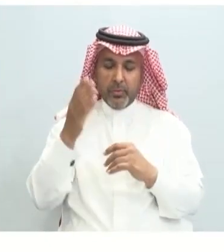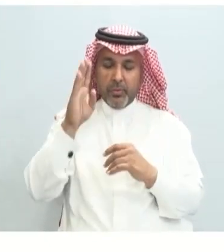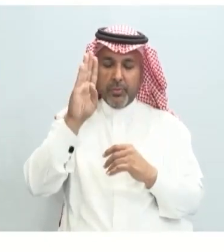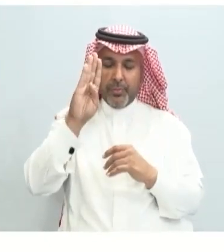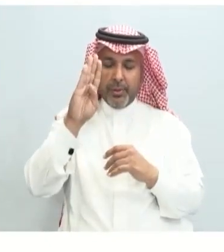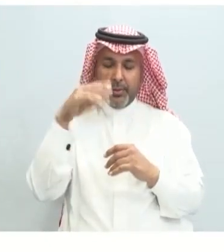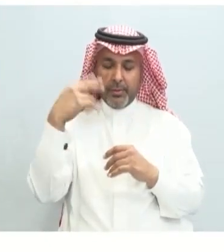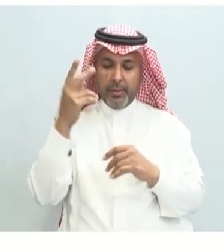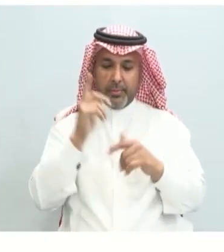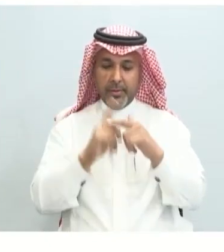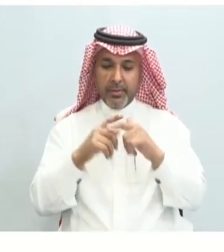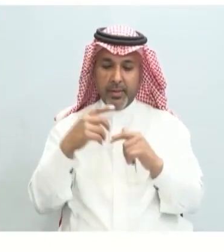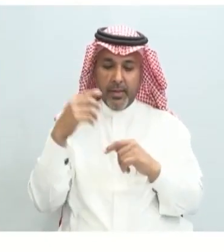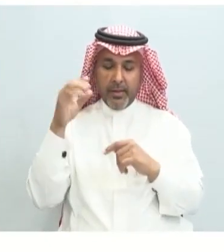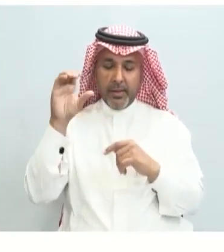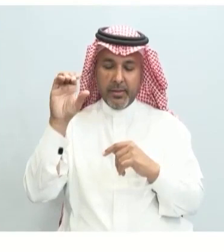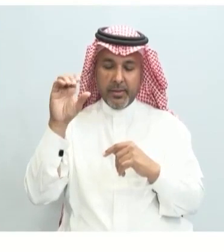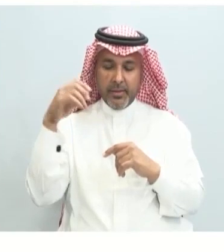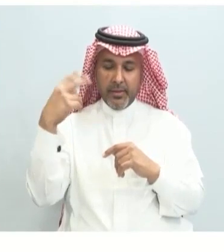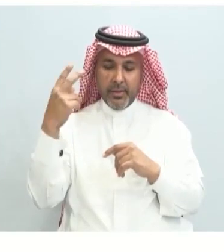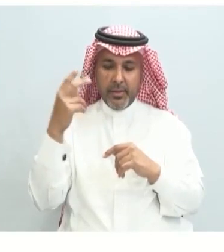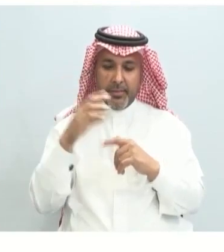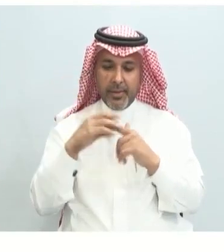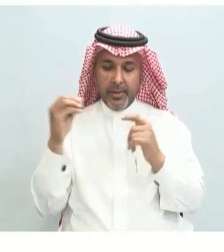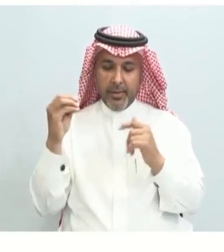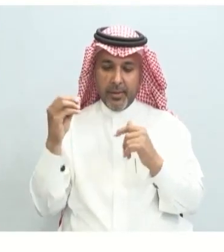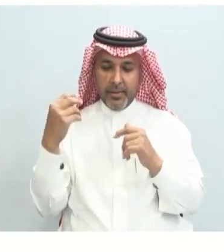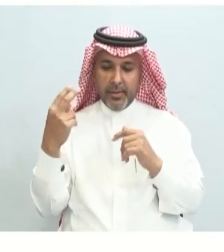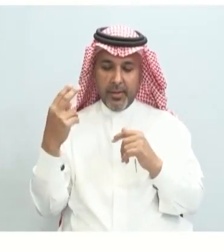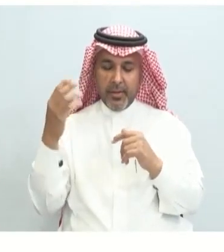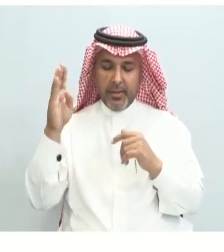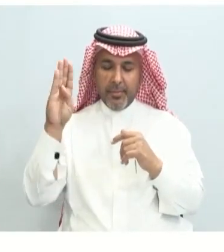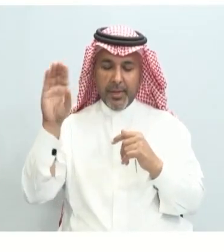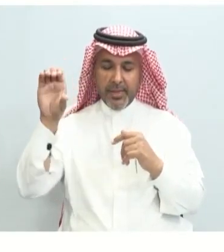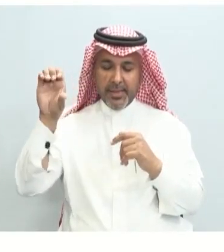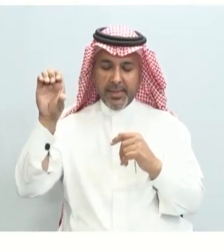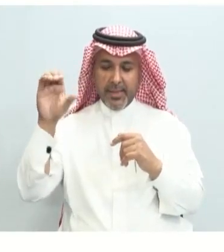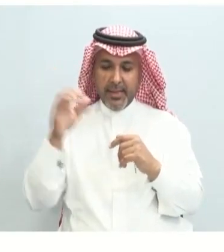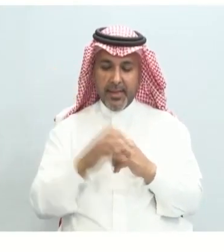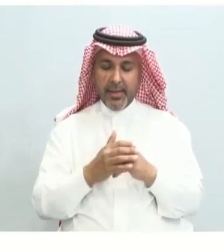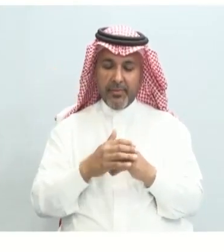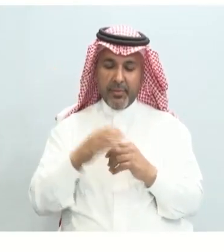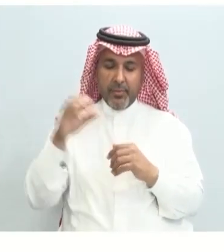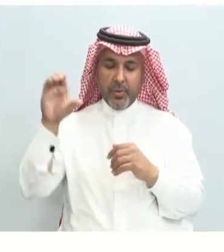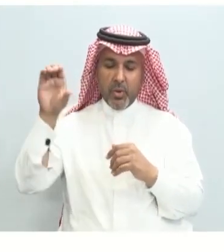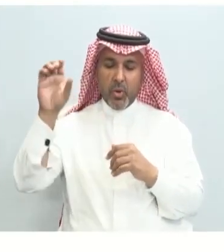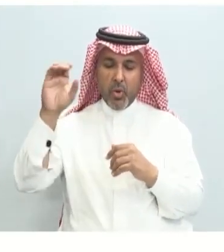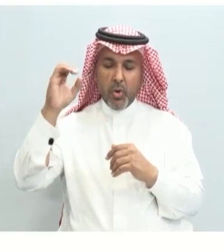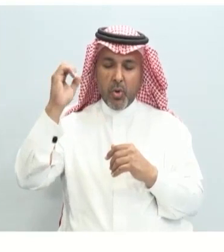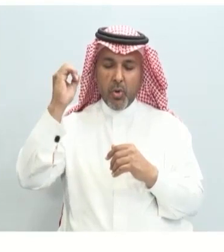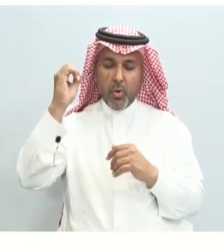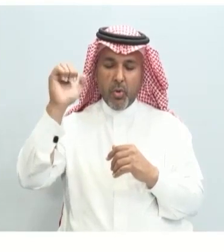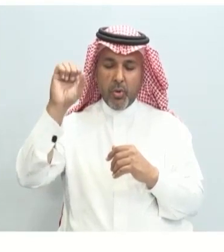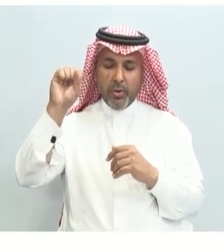ناقص 2 بي س في كوساين الزاويه اي وبالتالي انت بتقول والله 520